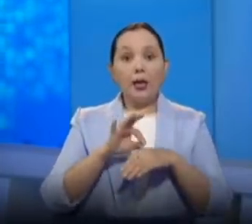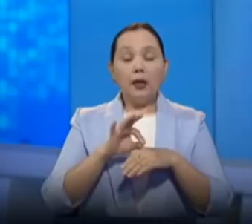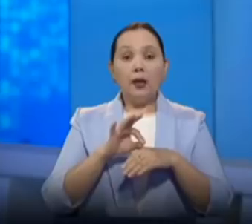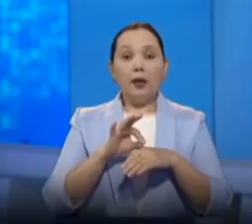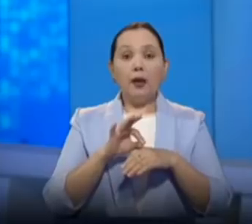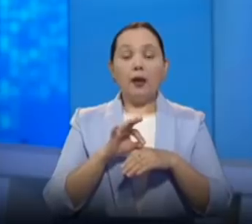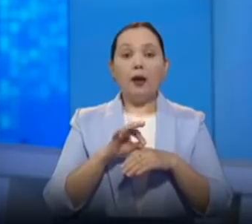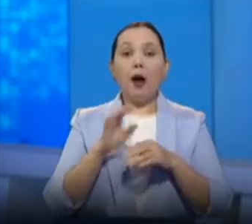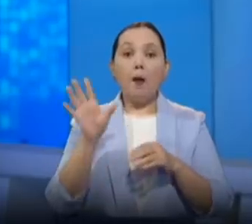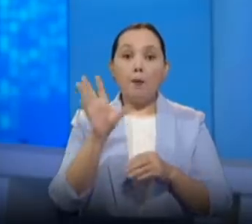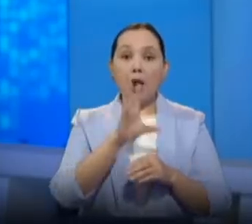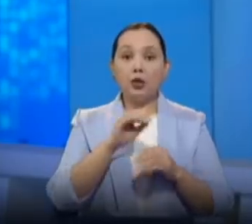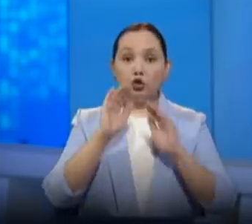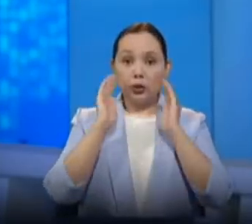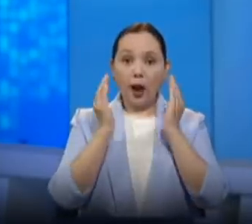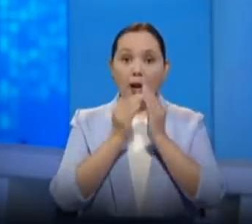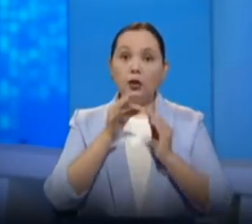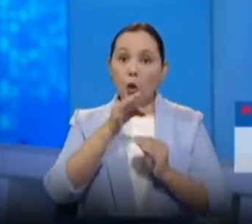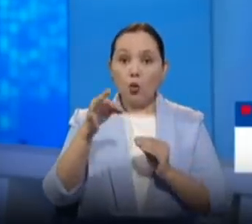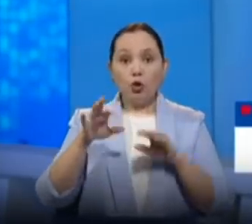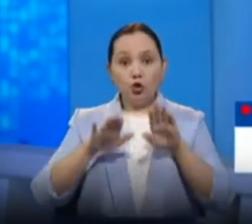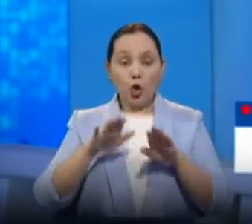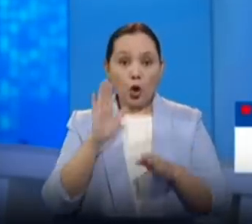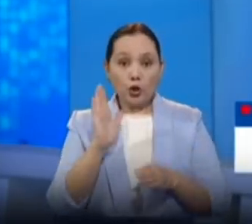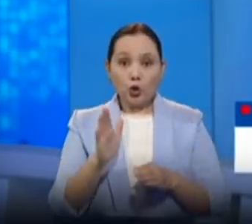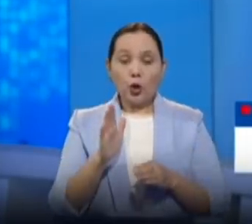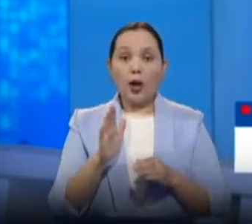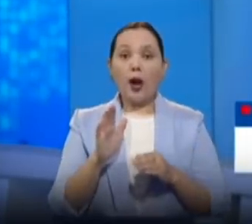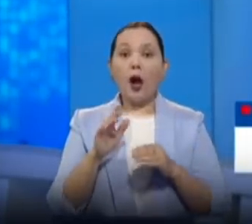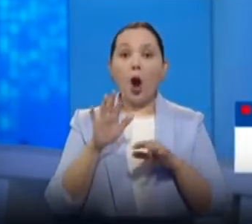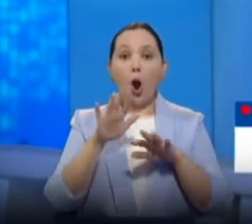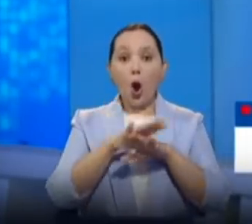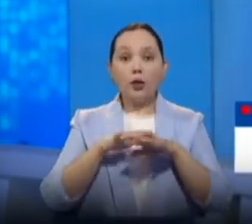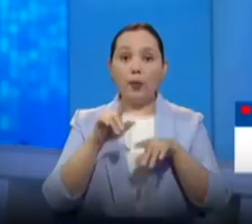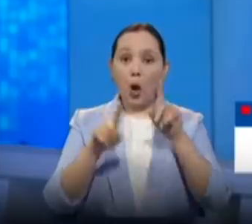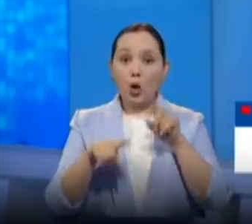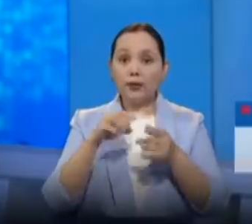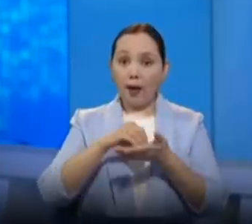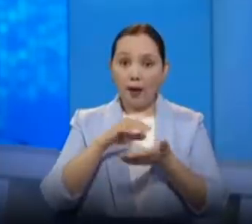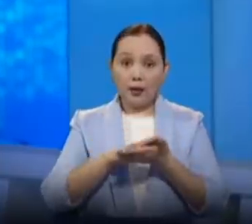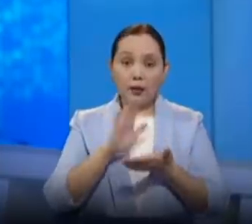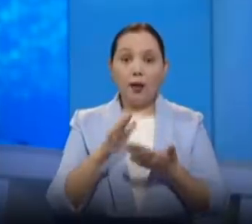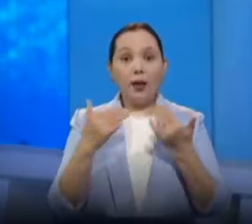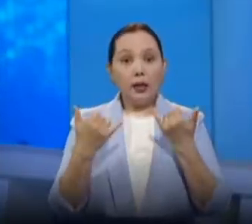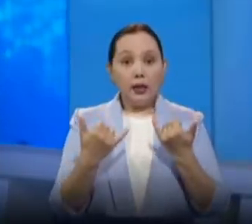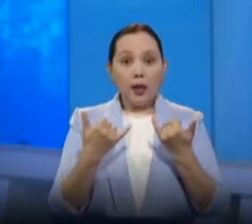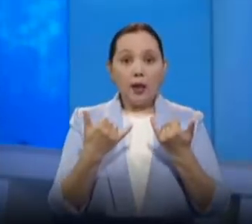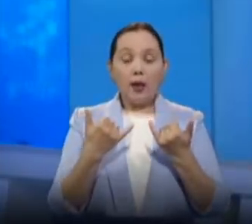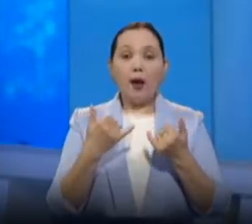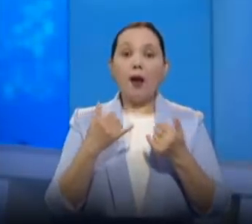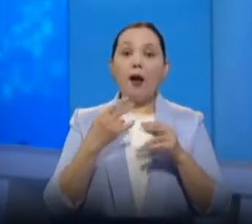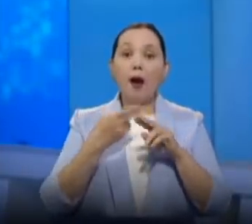Kasallanganlarni barchasi karantin hududlarda joylashtirilgan fuqarolar orasida qayd etildi. Demak, shunday narsa